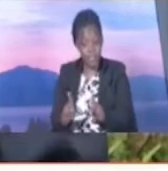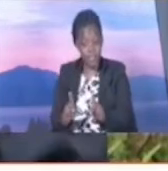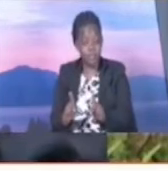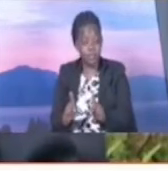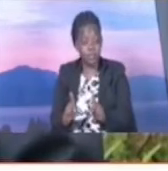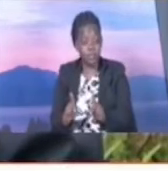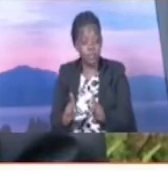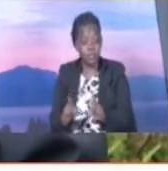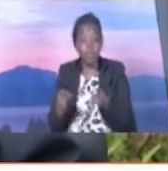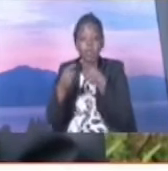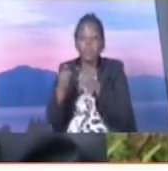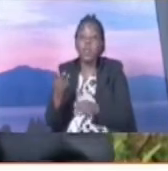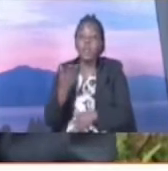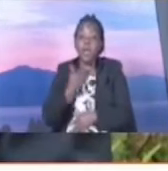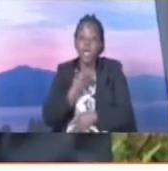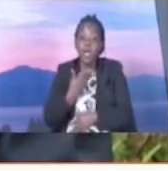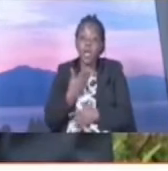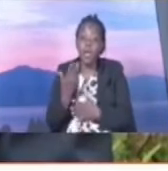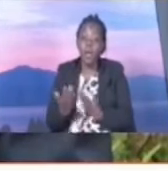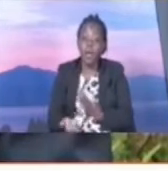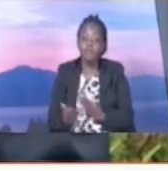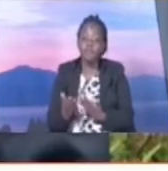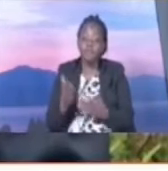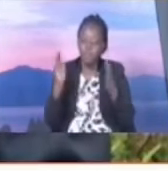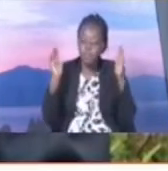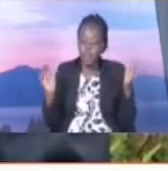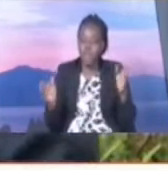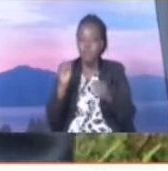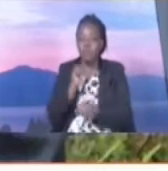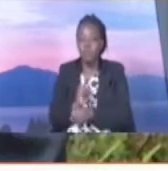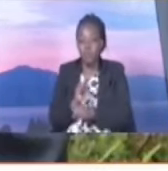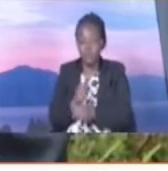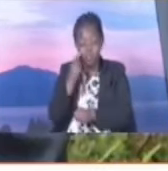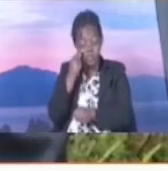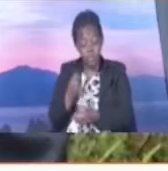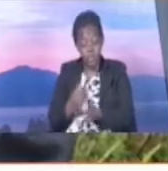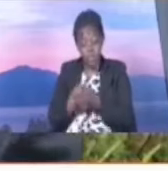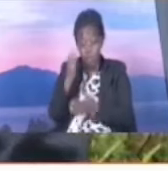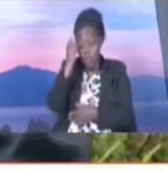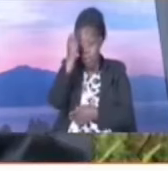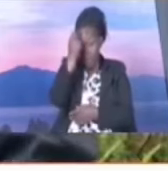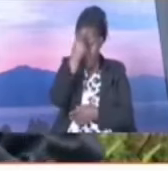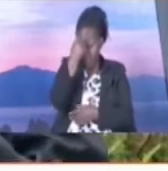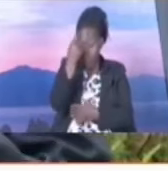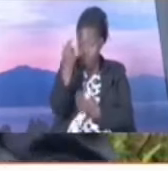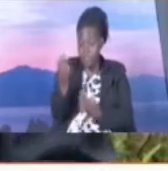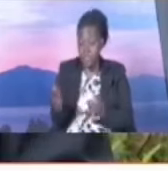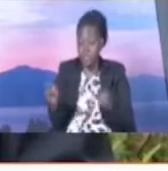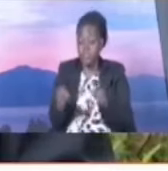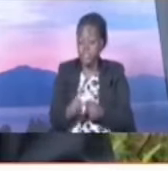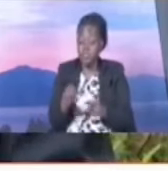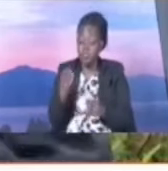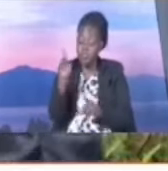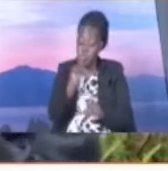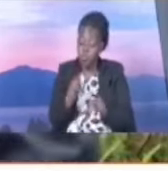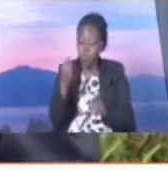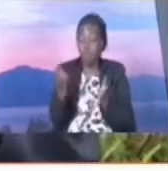ne bakyalina omulimu gw'amaanyi nnyo okulaba nti bayamba gavumenti n'abantu ba